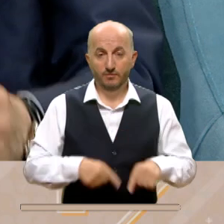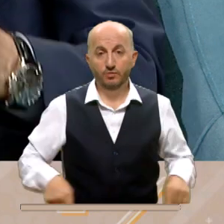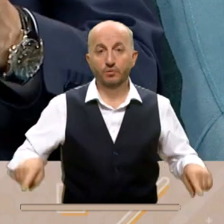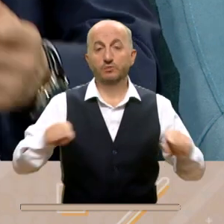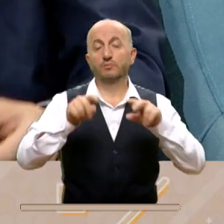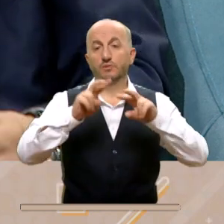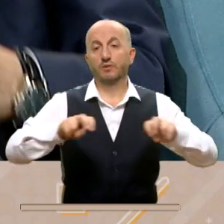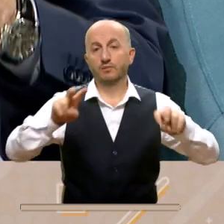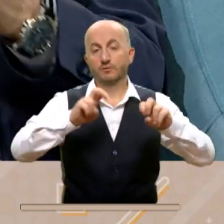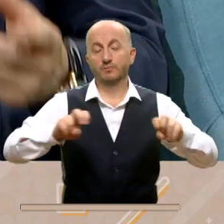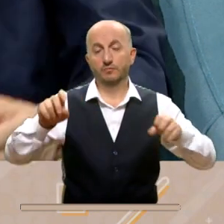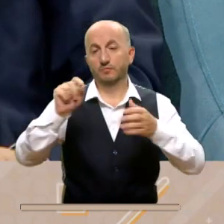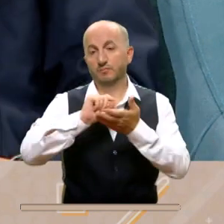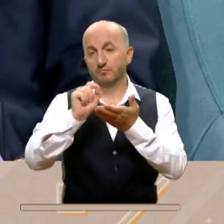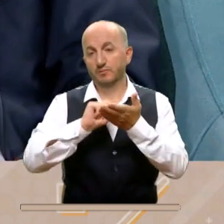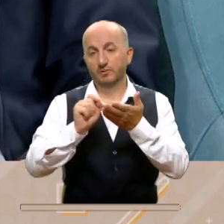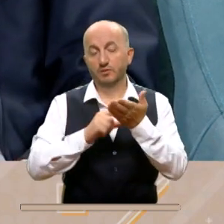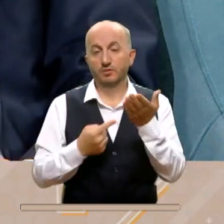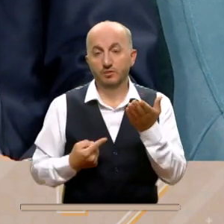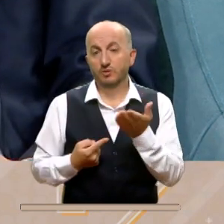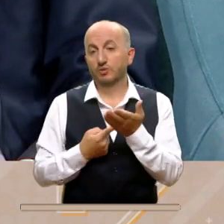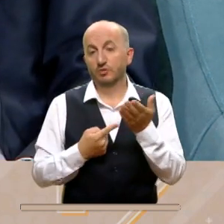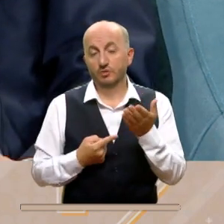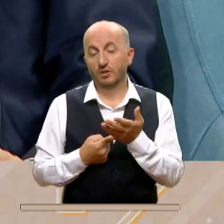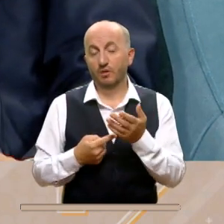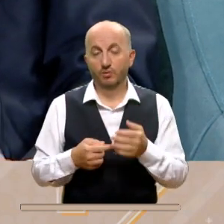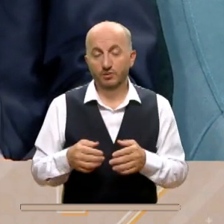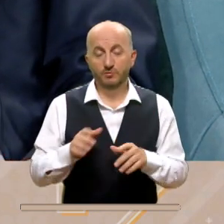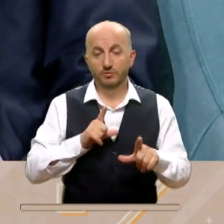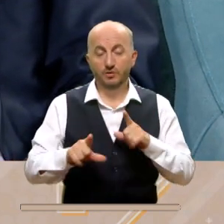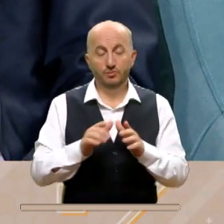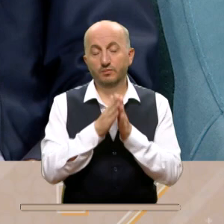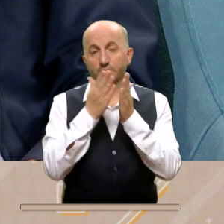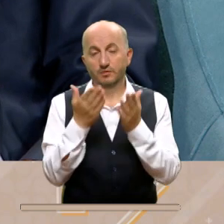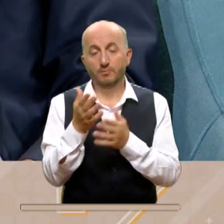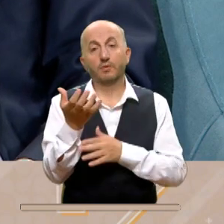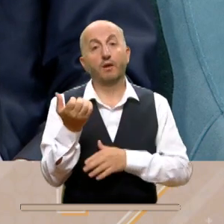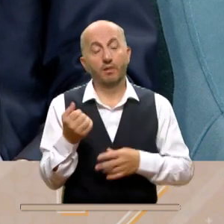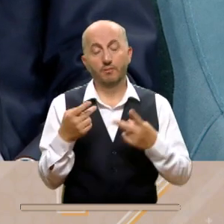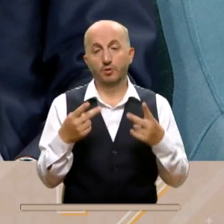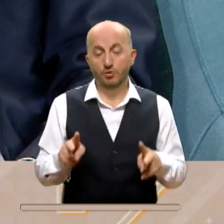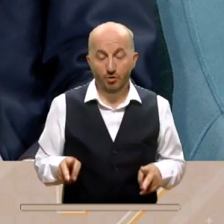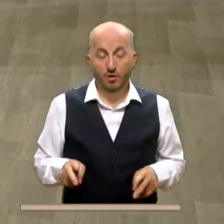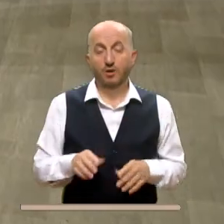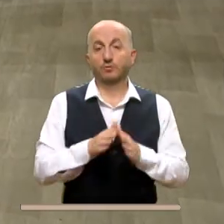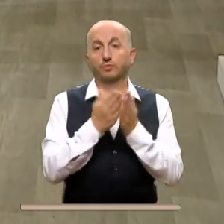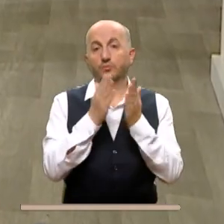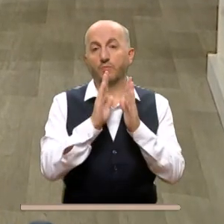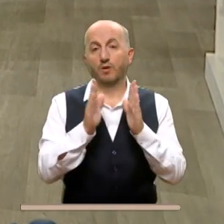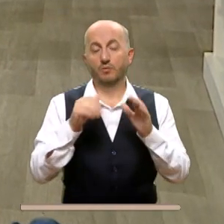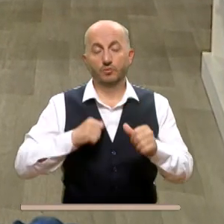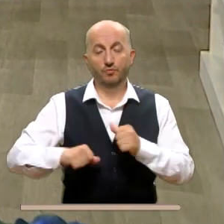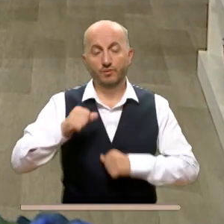aradıkları makaleleri, dijital ortamda ihtiyaçları olan kitapları oradan temin edebiliyorlar. Kütüphane bir